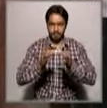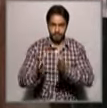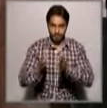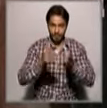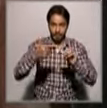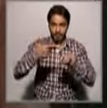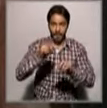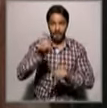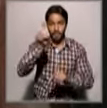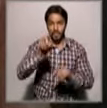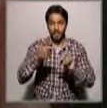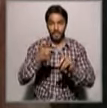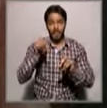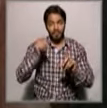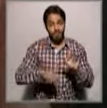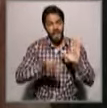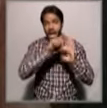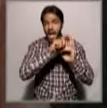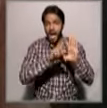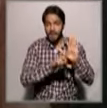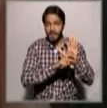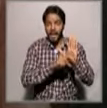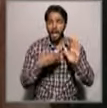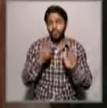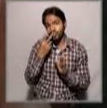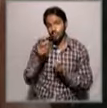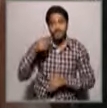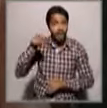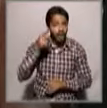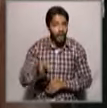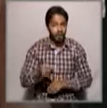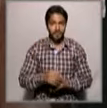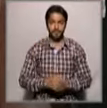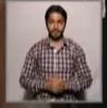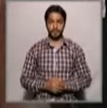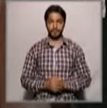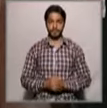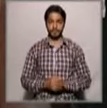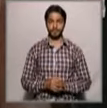مش عارفة صح ولا لا ممكن شيخ حضرتك يقول لنا كان صحيحة ولا لا ممكن أقولها تفضلي